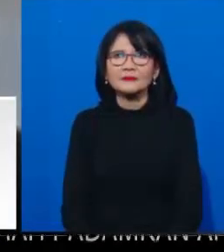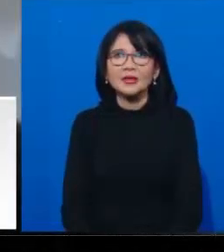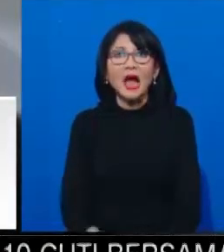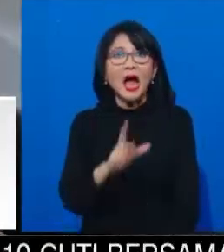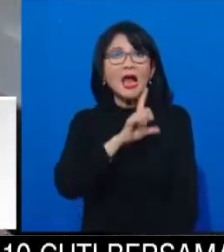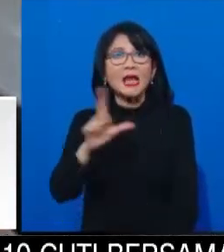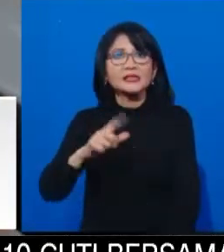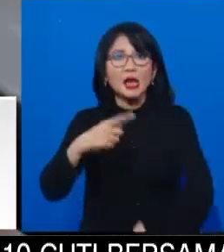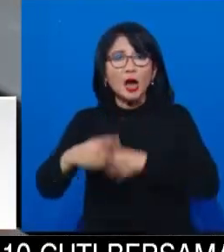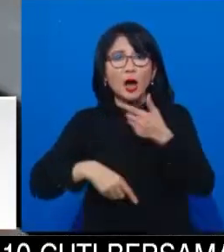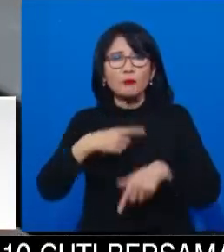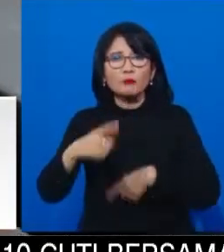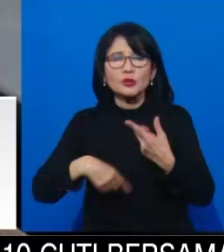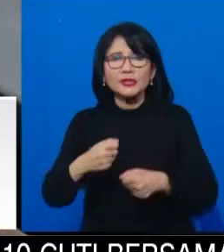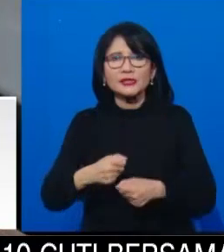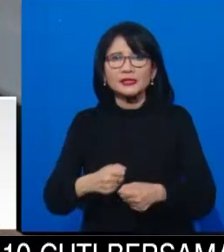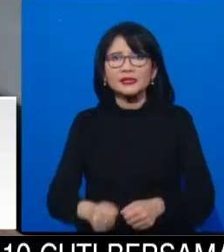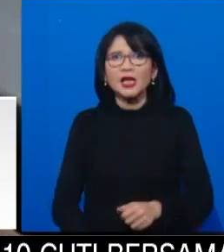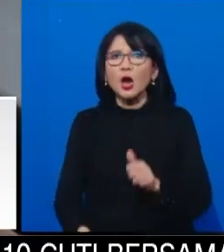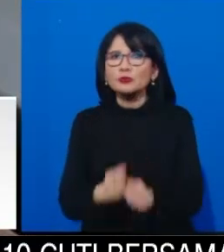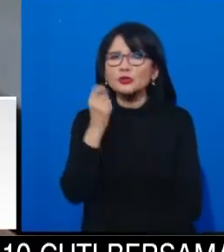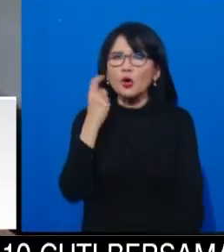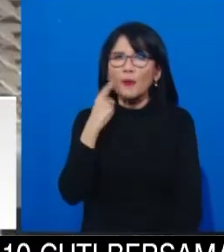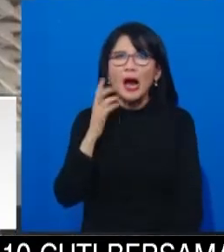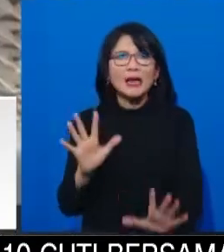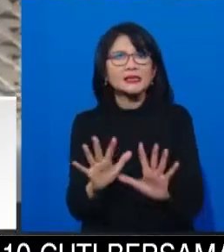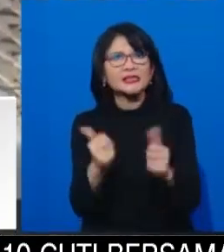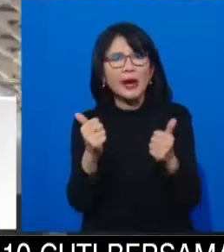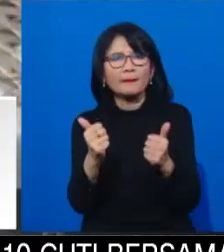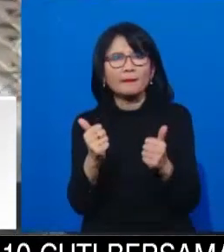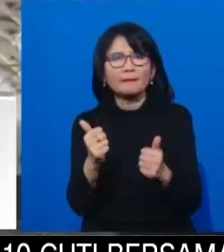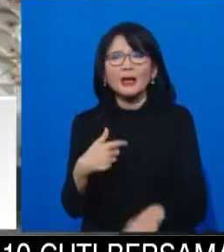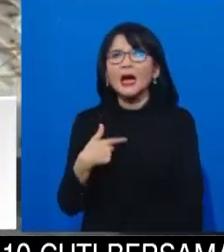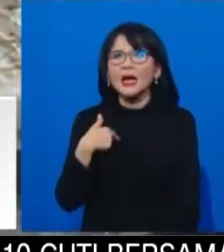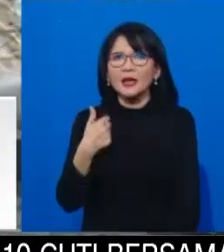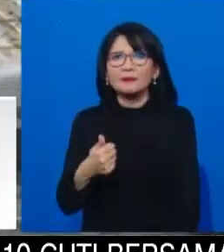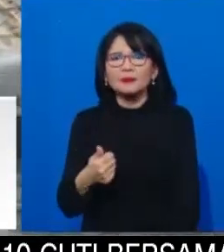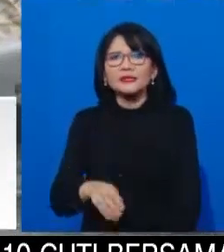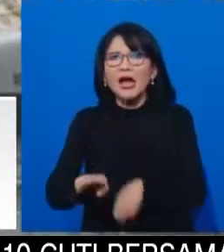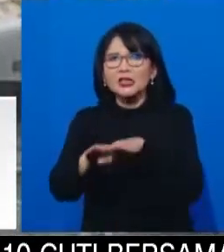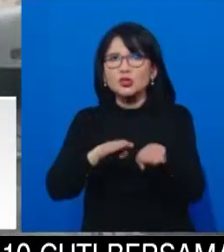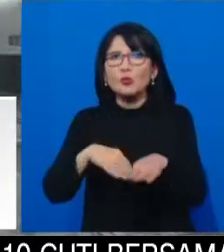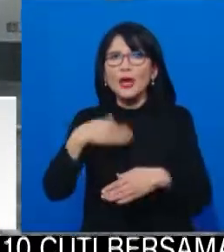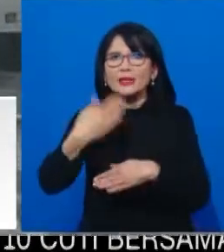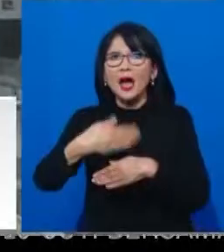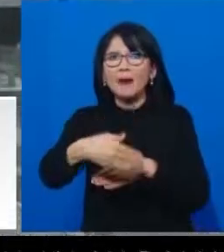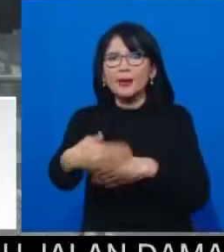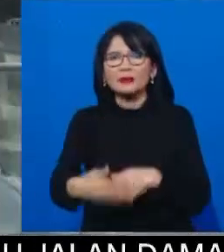lancarnya proses uji coba ini, persiapan menuju operasional kereta cepat dapat dilakukan sesuai tahapan.